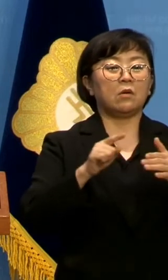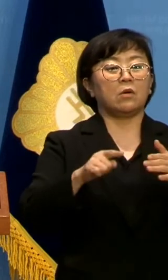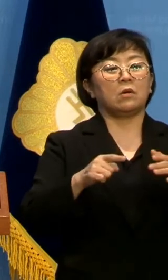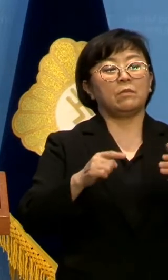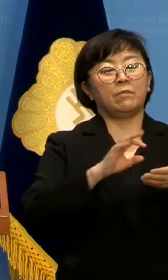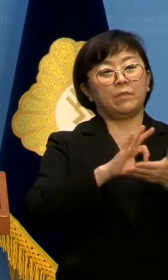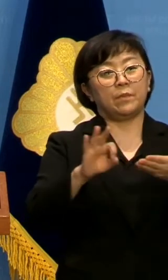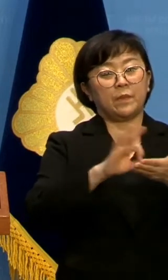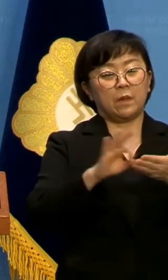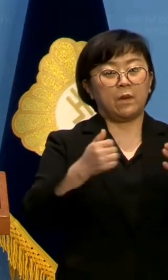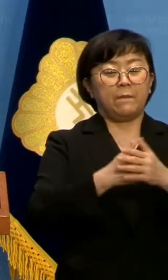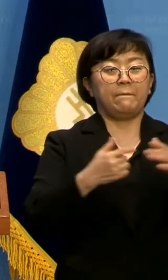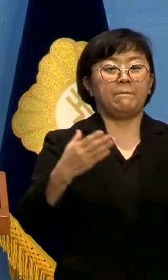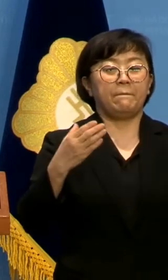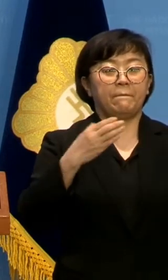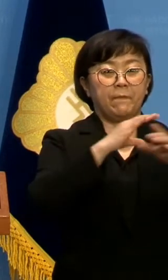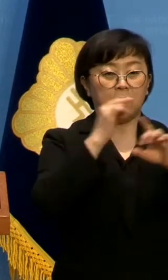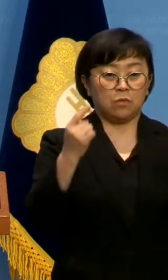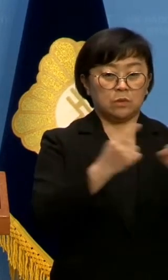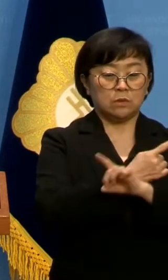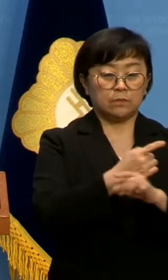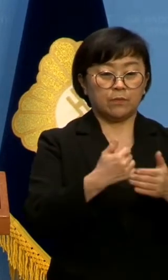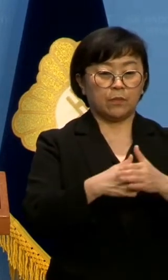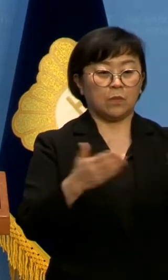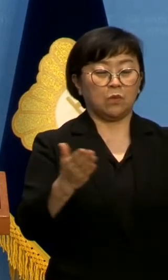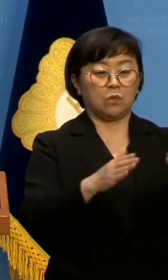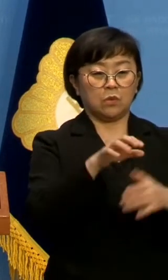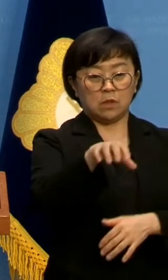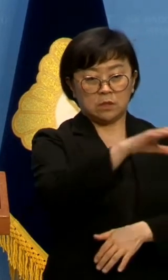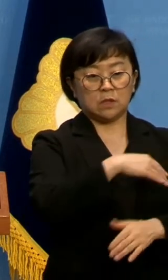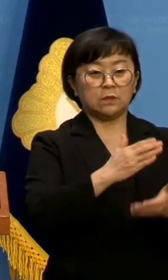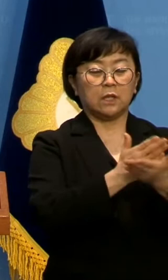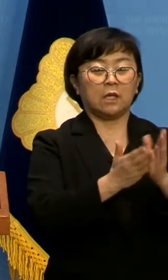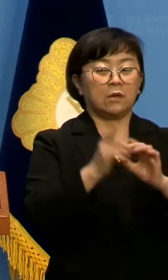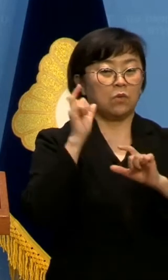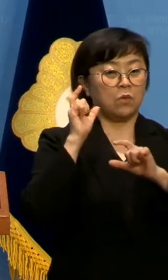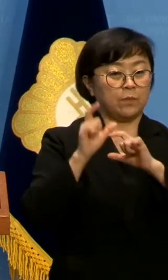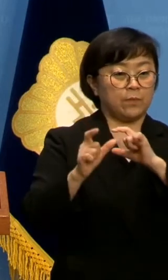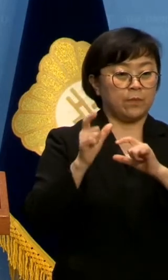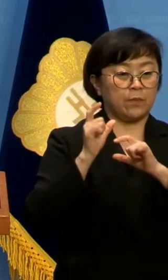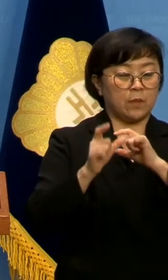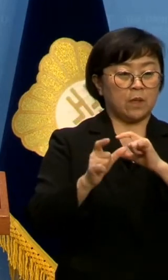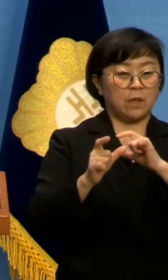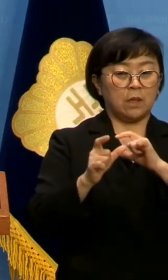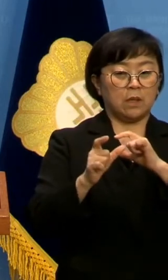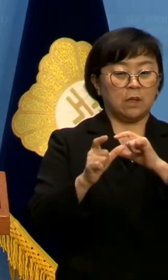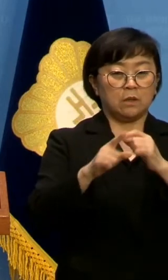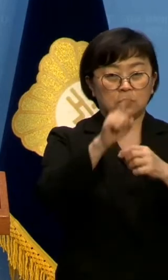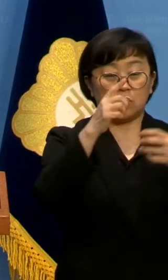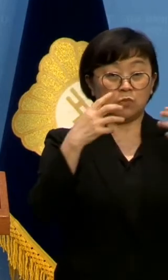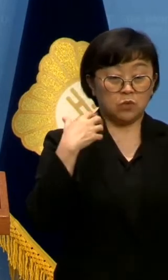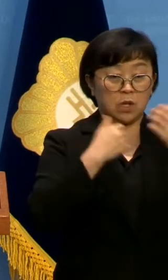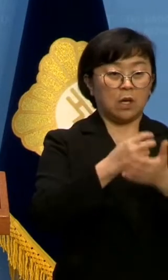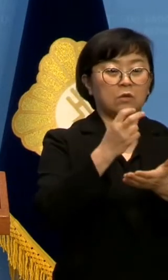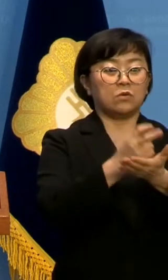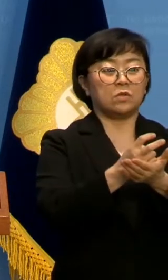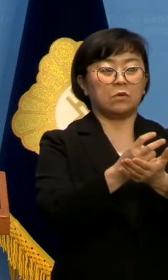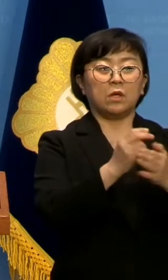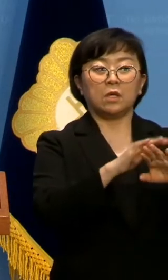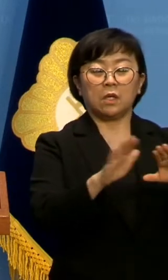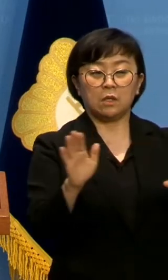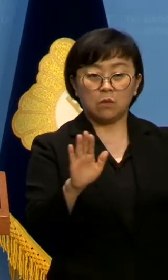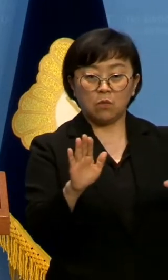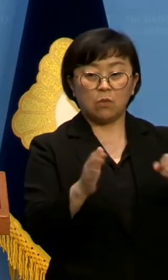바로잡겠습니다. 이뿐만이 아닙니다. 노동 현장의 다양한 고민을 정부와 일률적 규제로 해결하는 것이